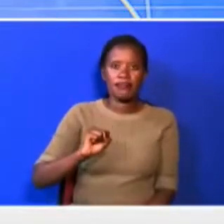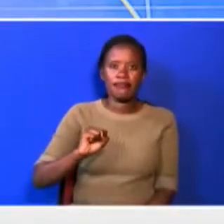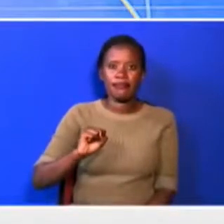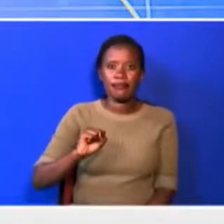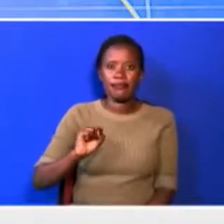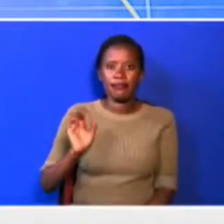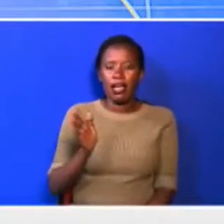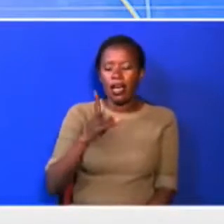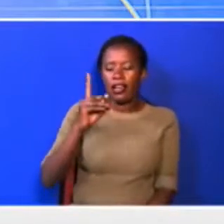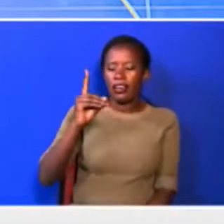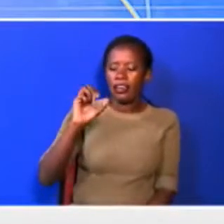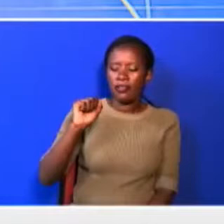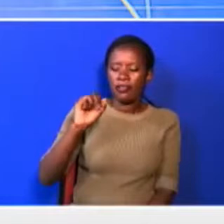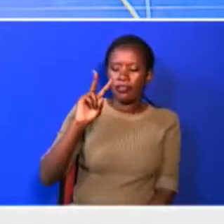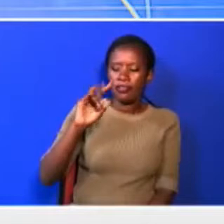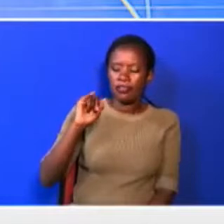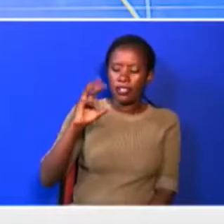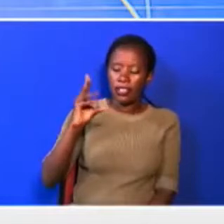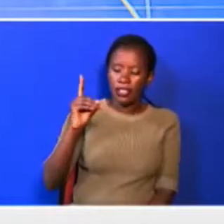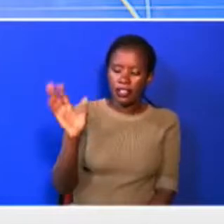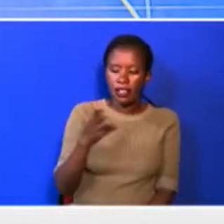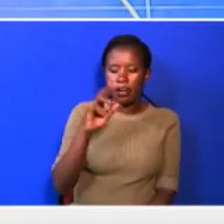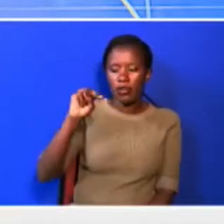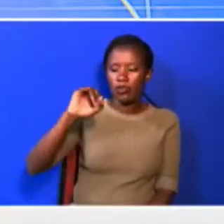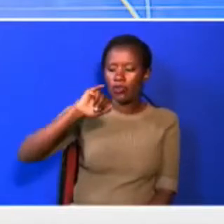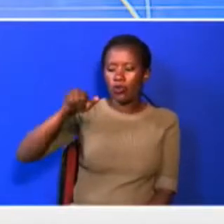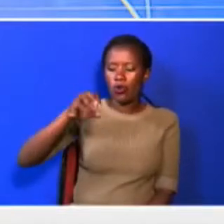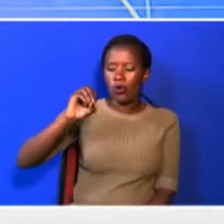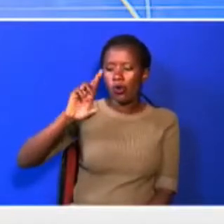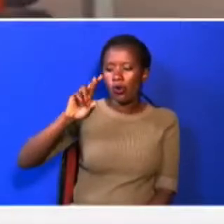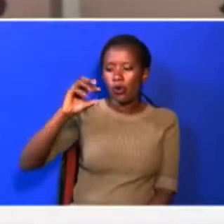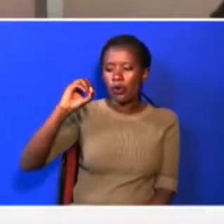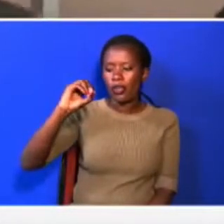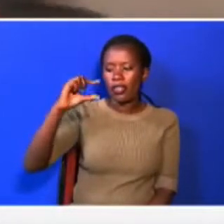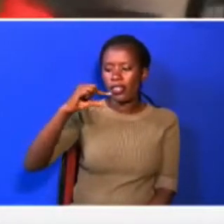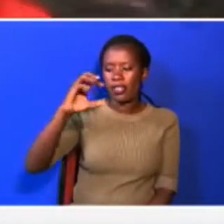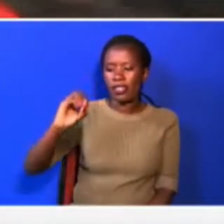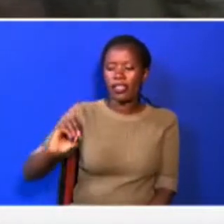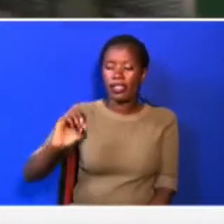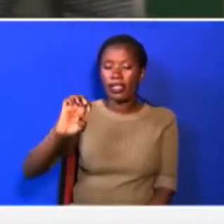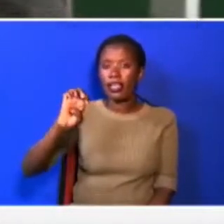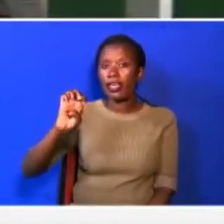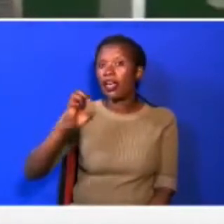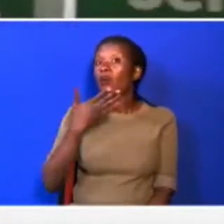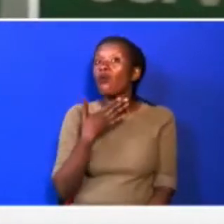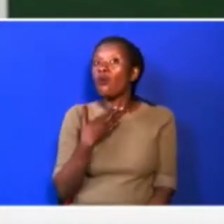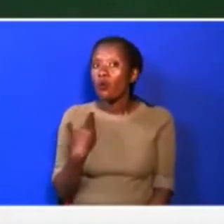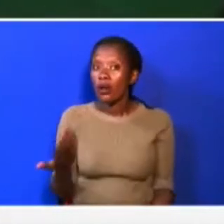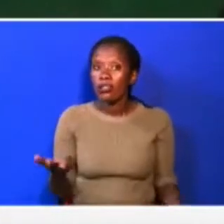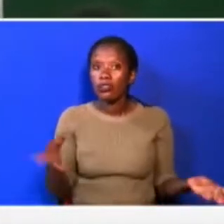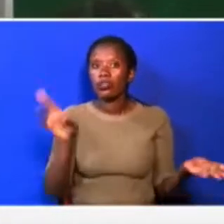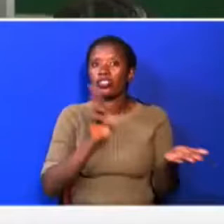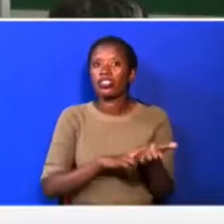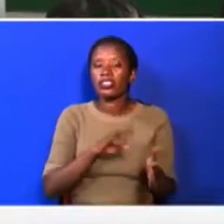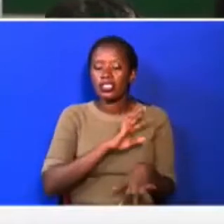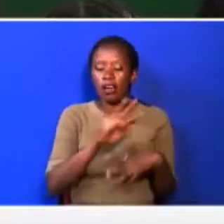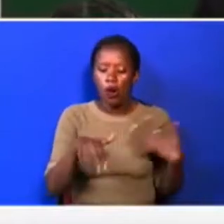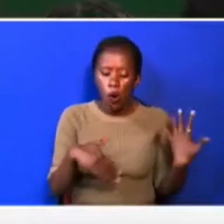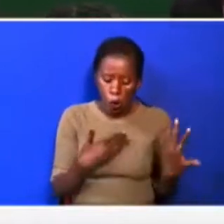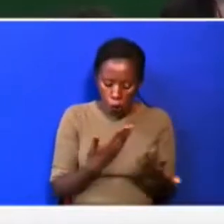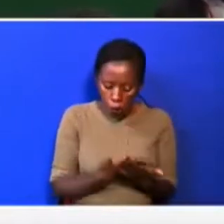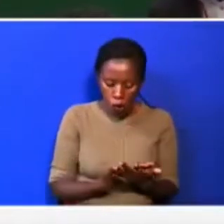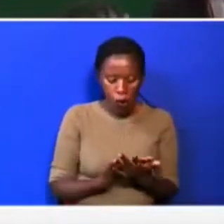inalenga kuwasajili waendesha bodaboda afikia nusu milioni kwenye kaunti ya Kiambu katika shughuli ya usajili inayoendelea kote